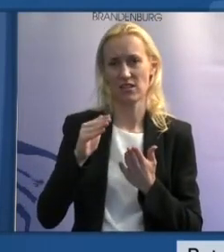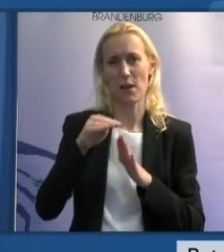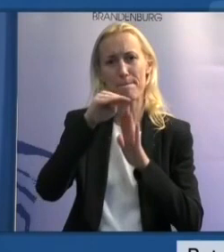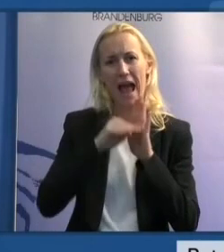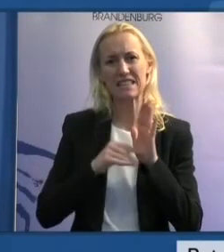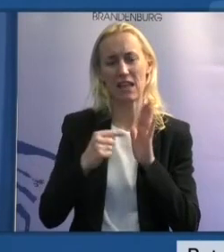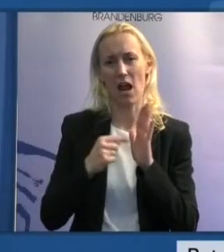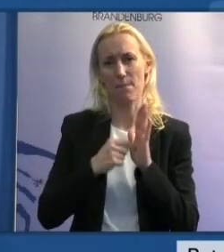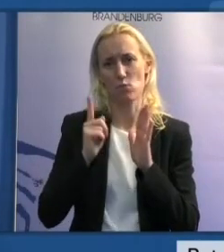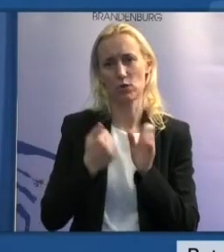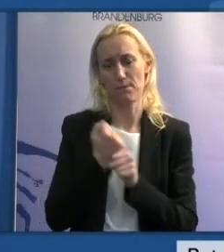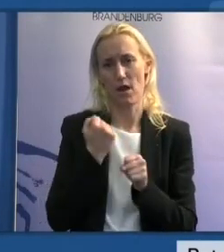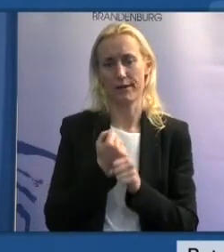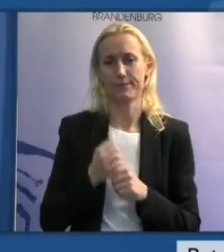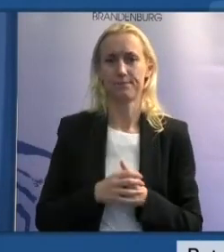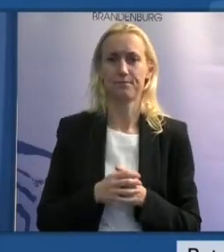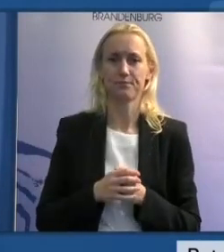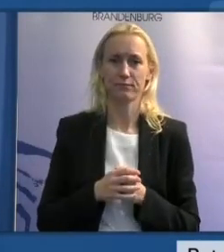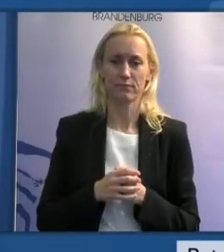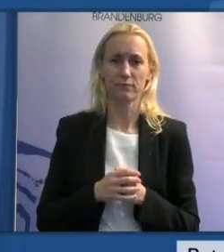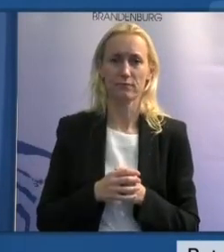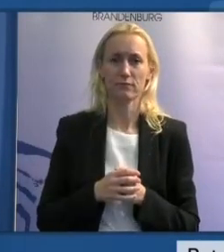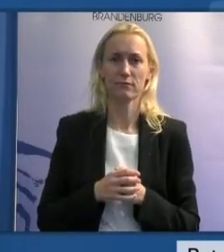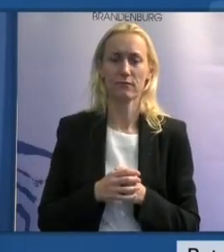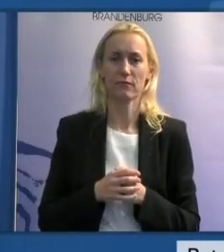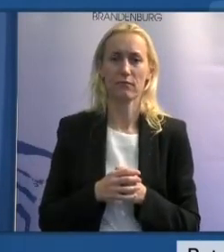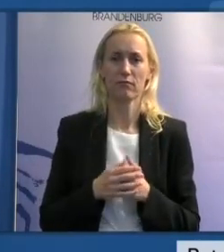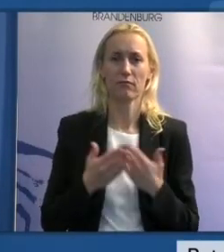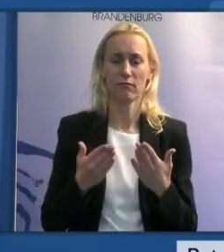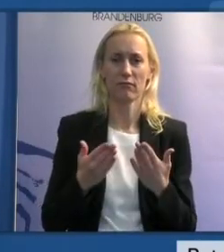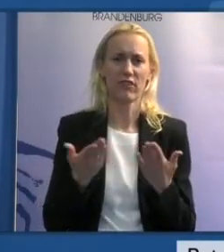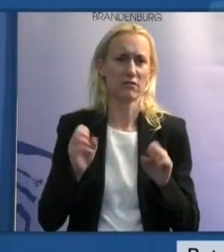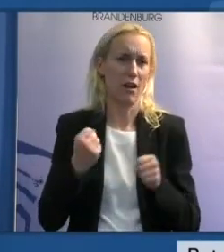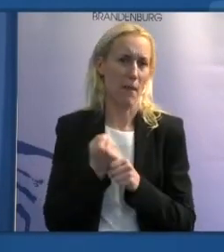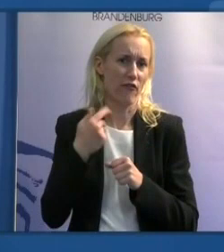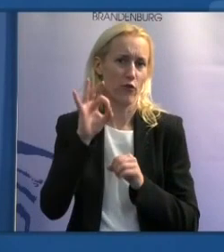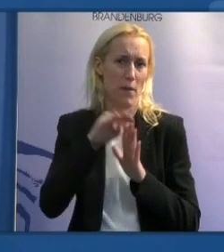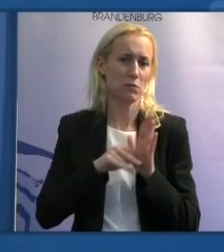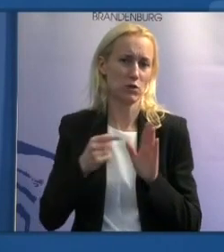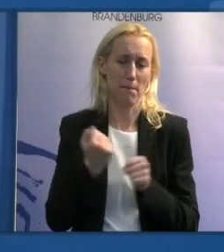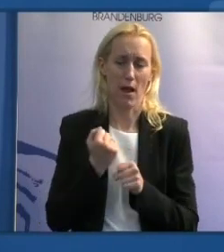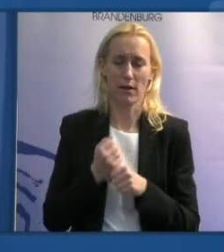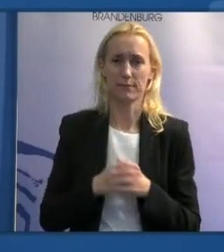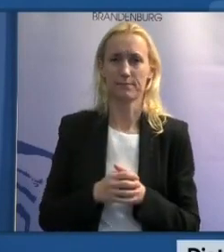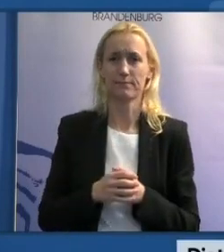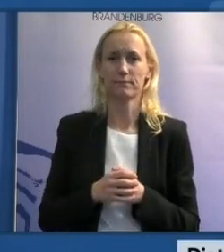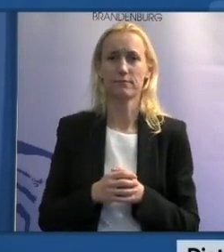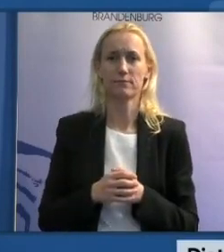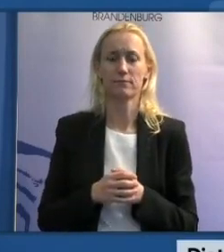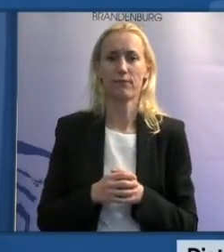Maßnahmen ergreifen müssen, die wir ergreifen können. Und